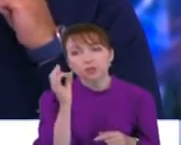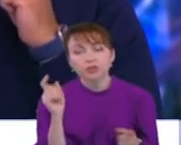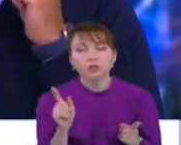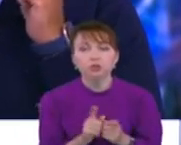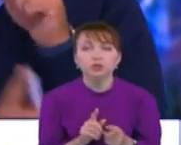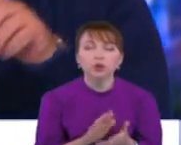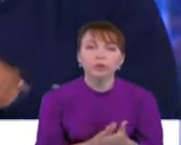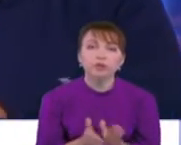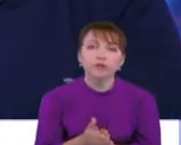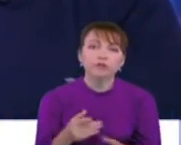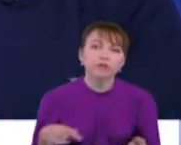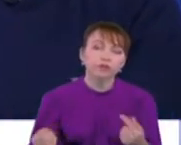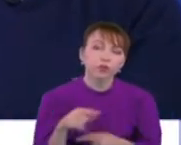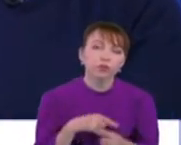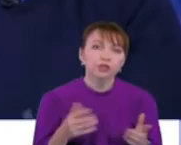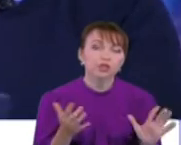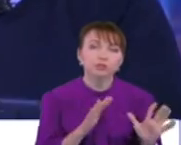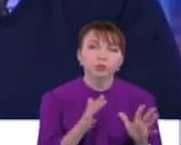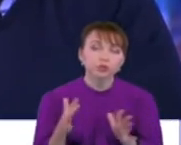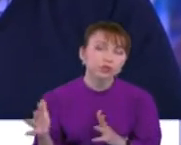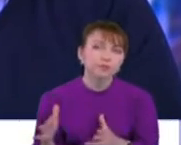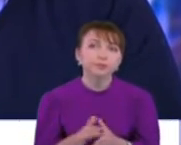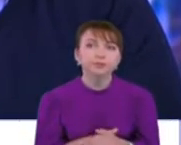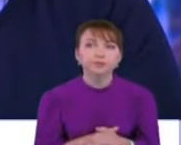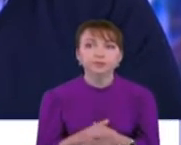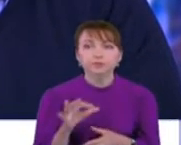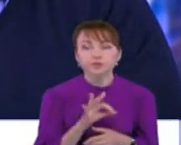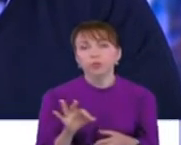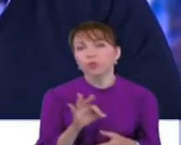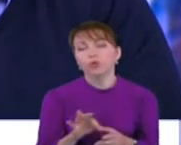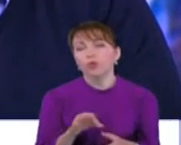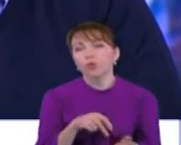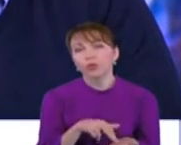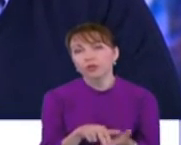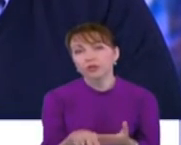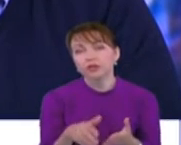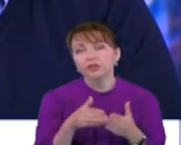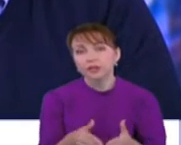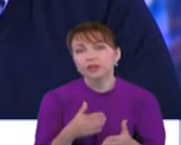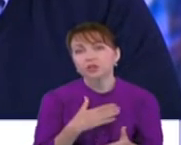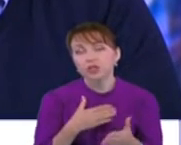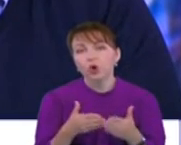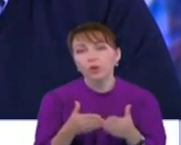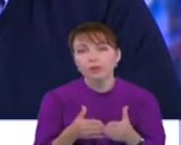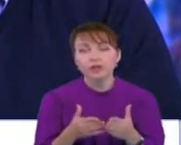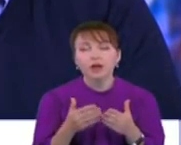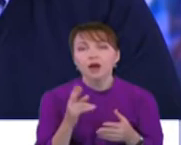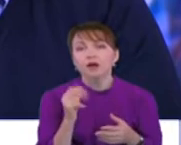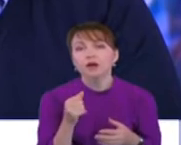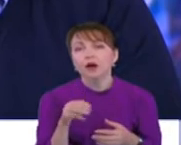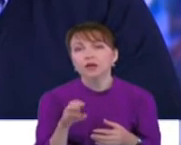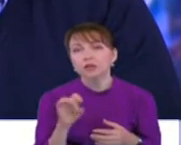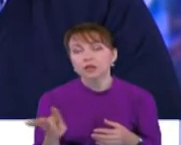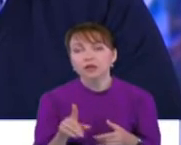обставини навколо якихось подій, прохід наших кораблів, катерів, там, ну, і чи